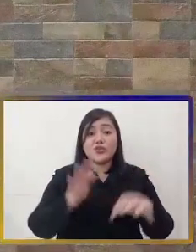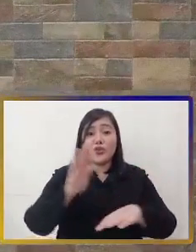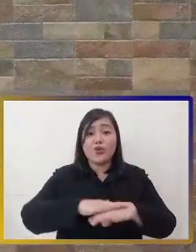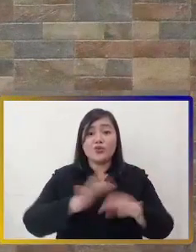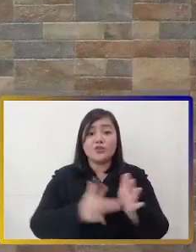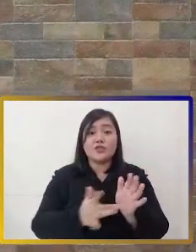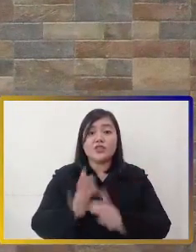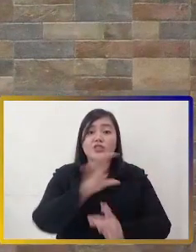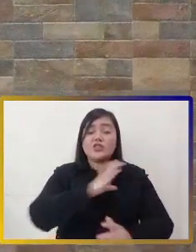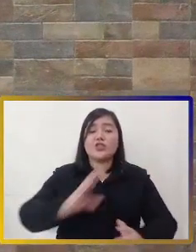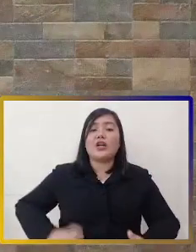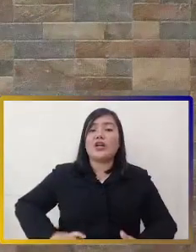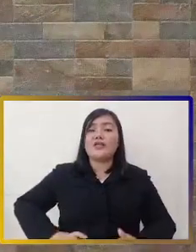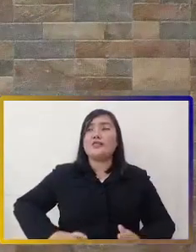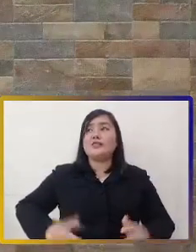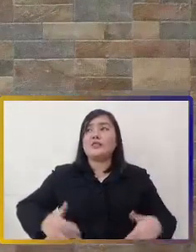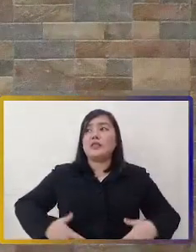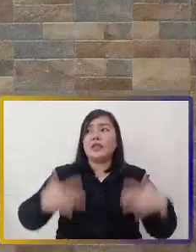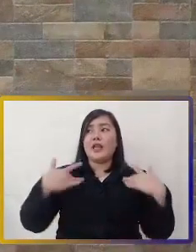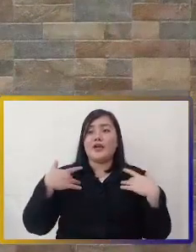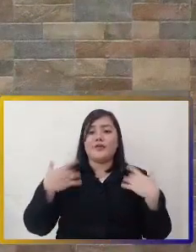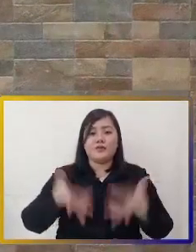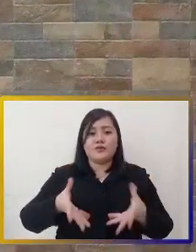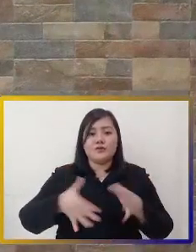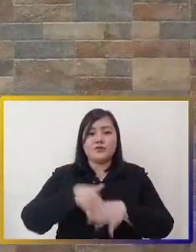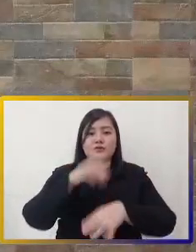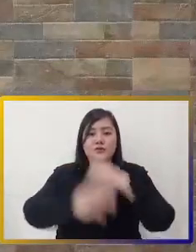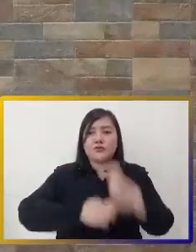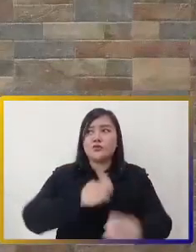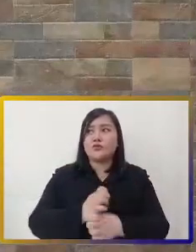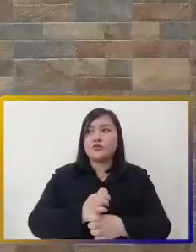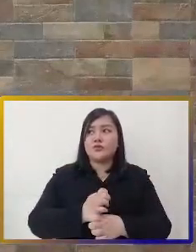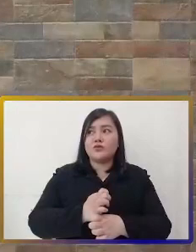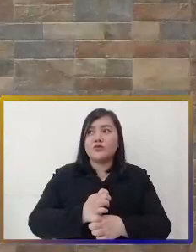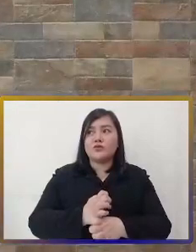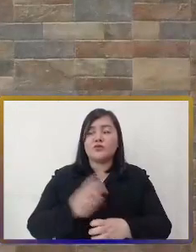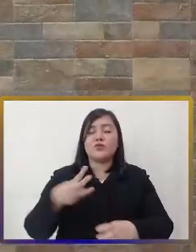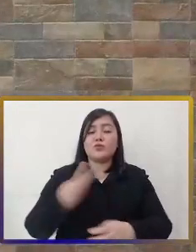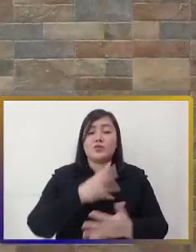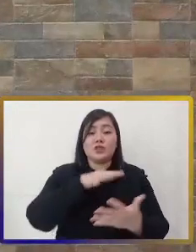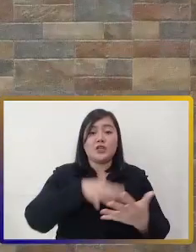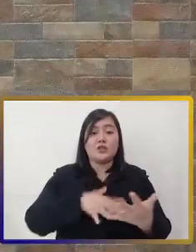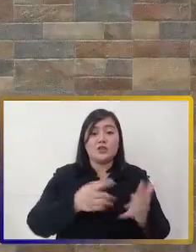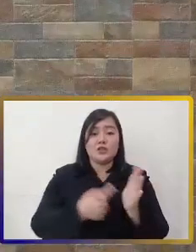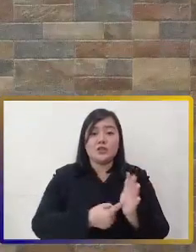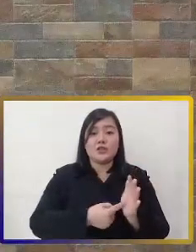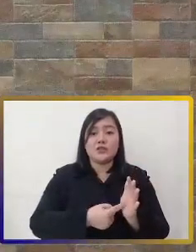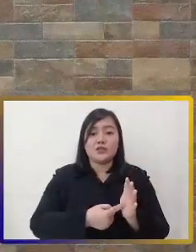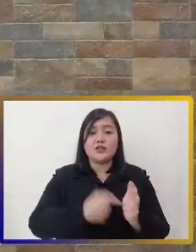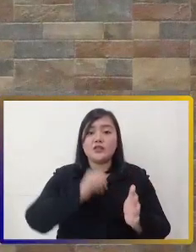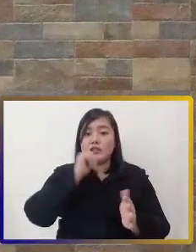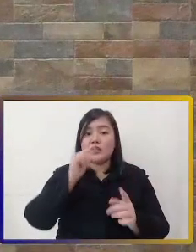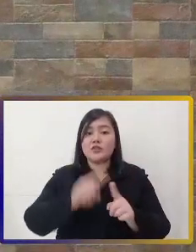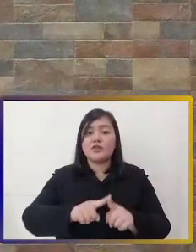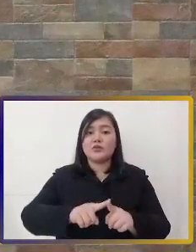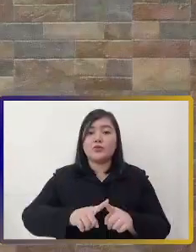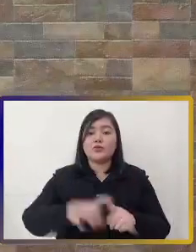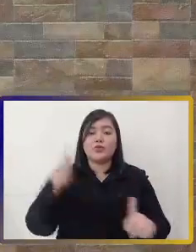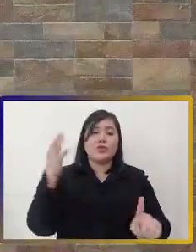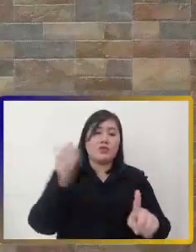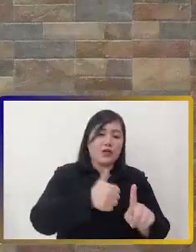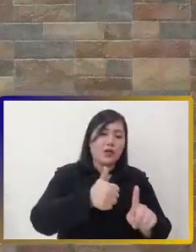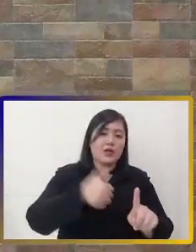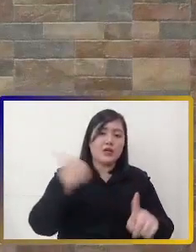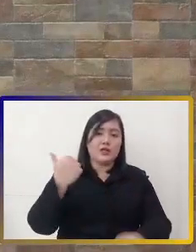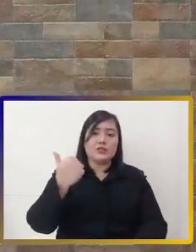natin ito hindi para siraan. Pinakikita ko lamang po sa inyo ang historical records. Hindi pa nga po detalye po ito